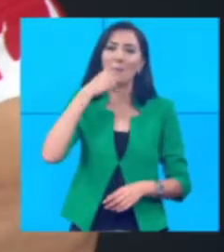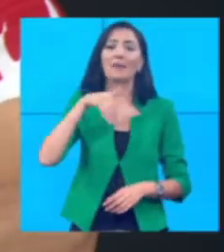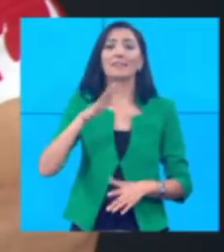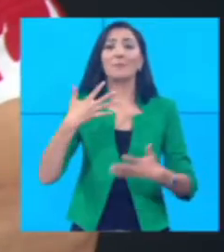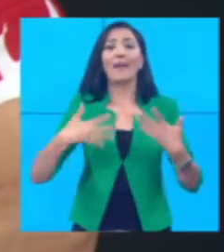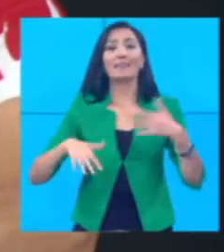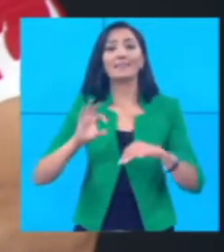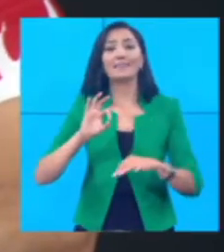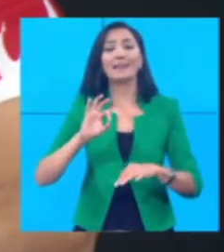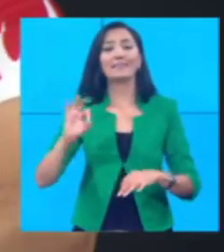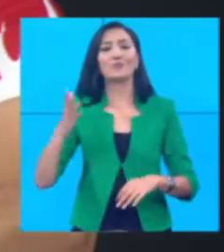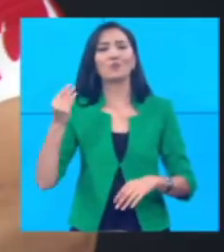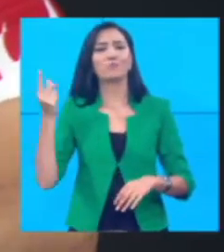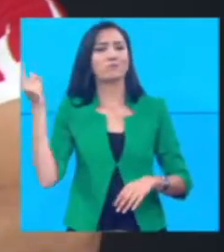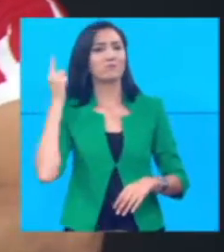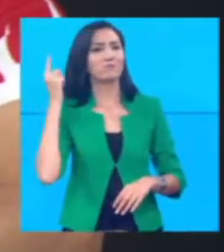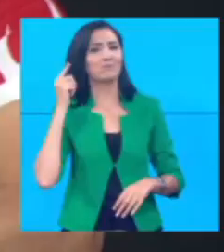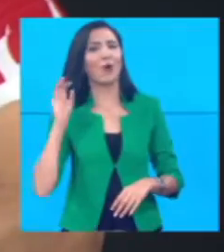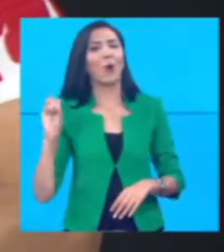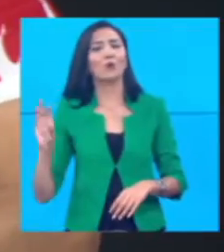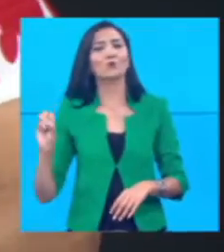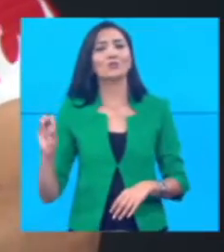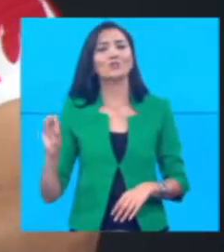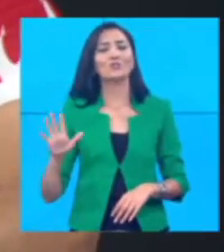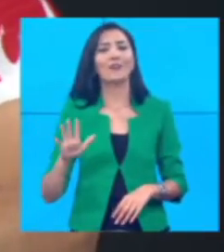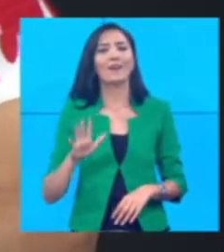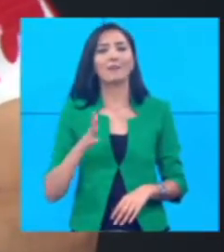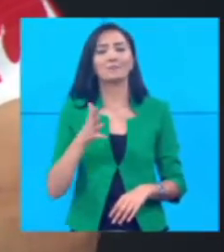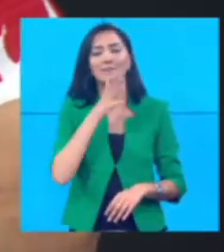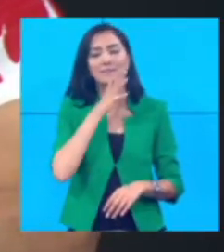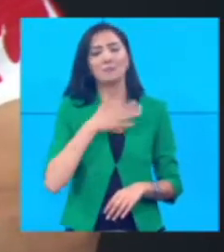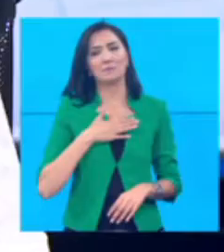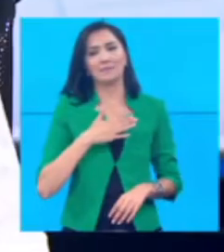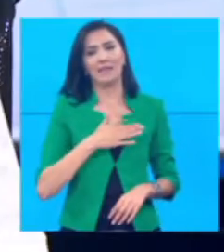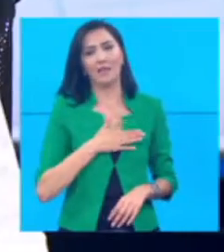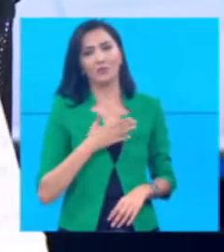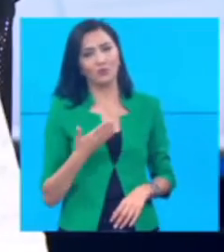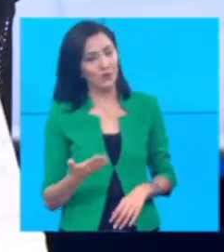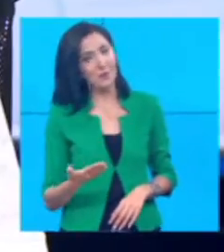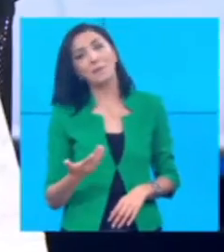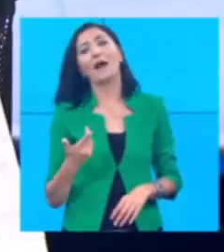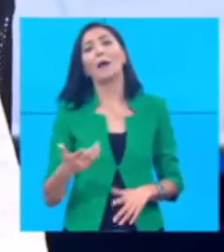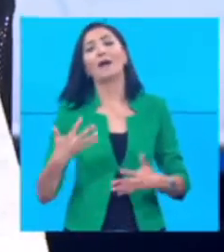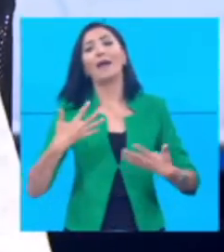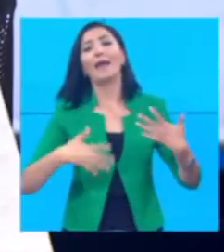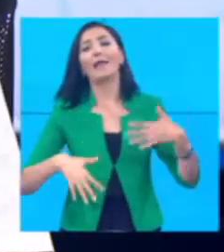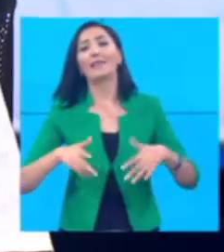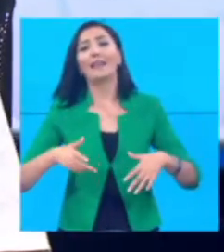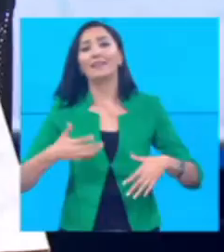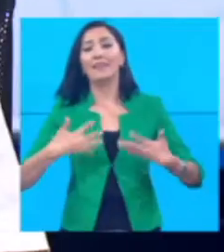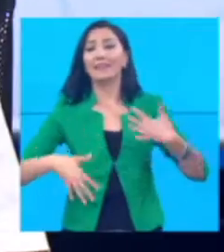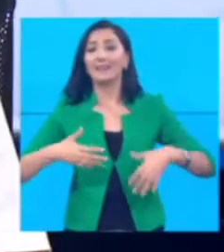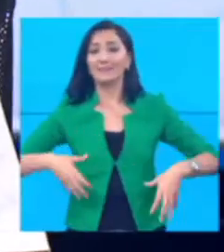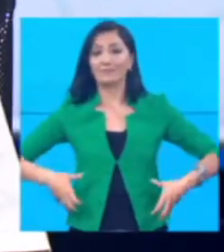Yani engelsiz çok bak, kaliteli. Doğru, muhakkak ki hoca yani olarak bilgisine saygı duyarım. Ama